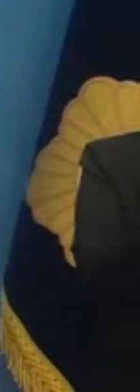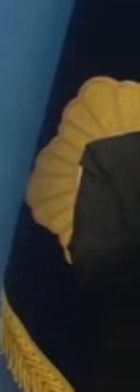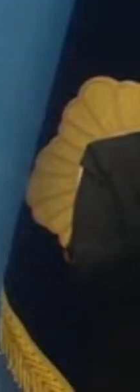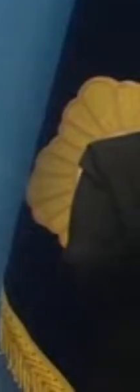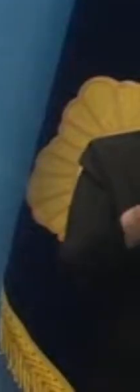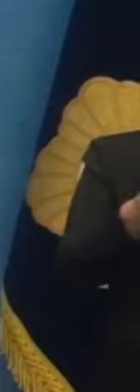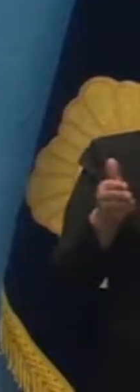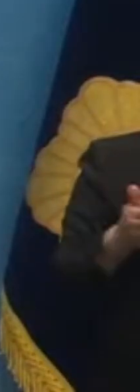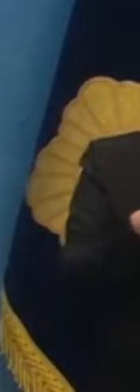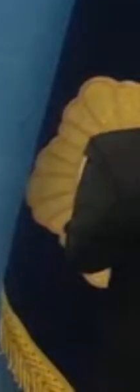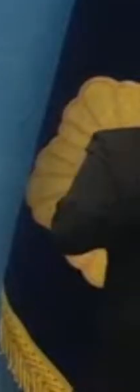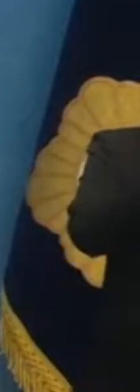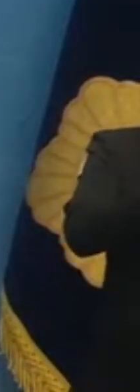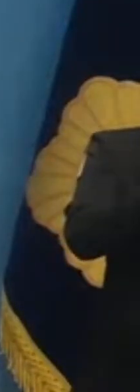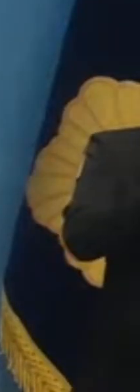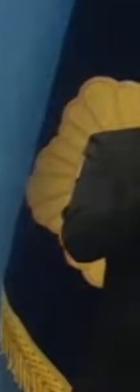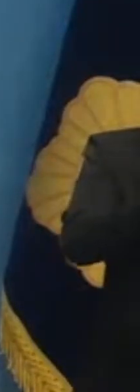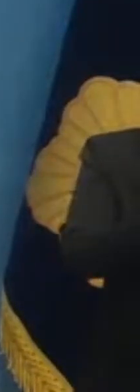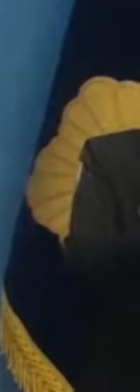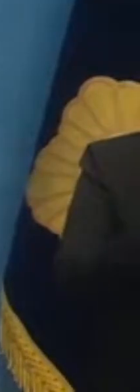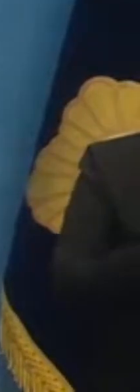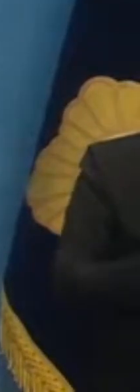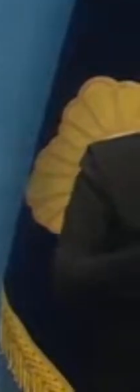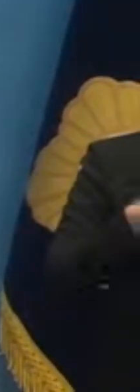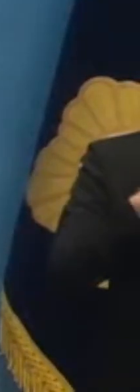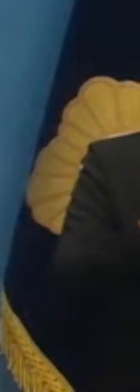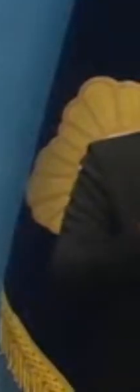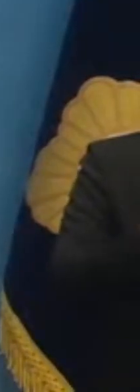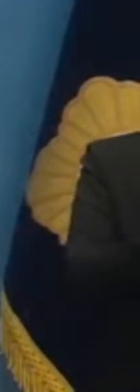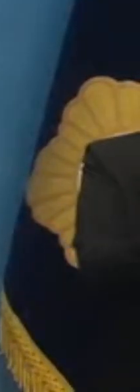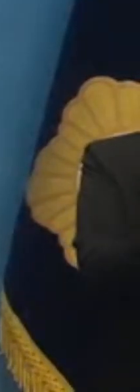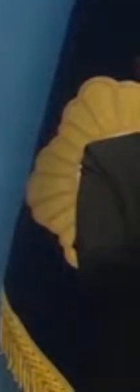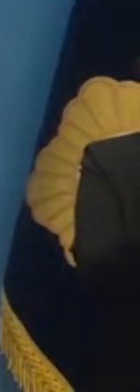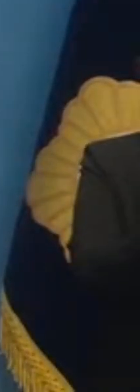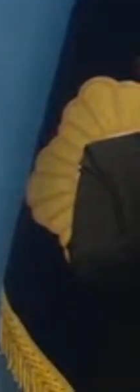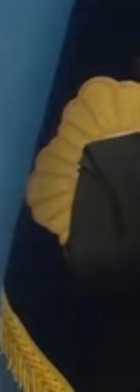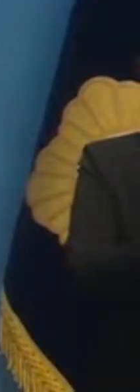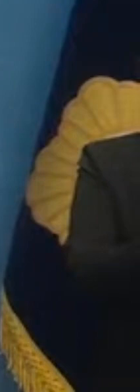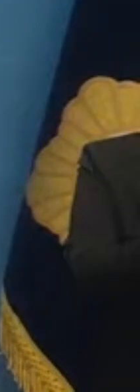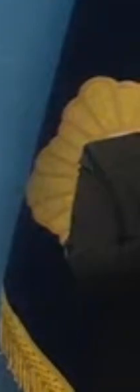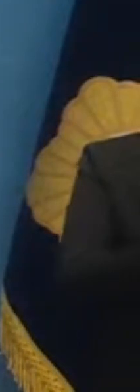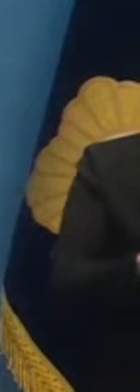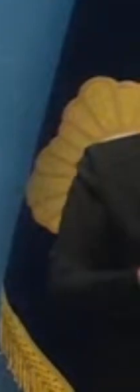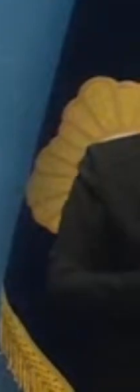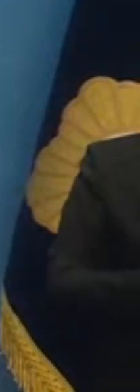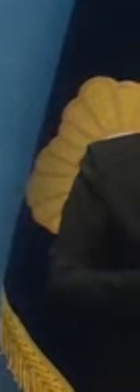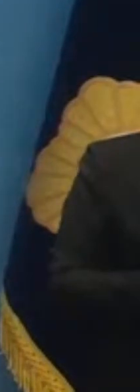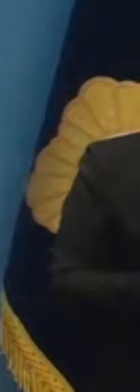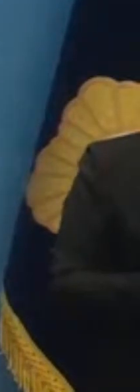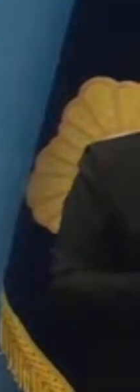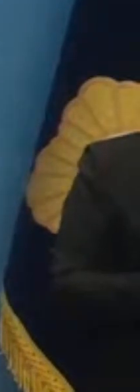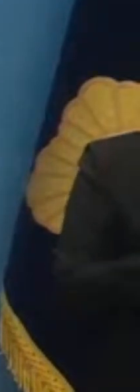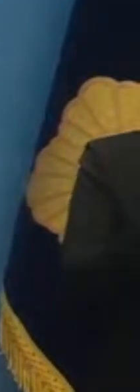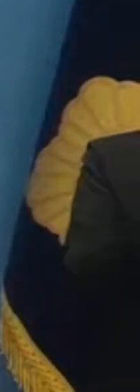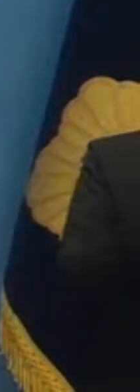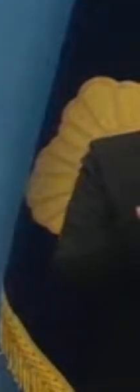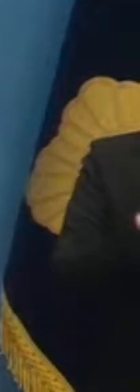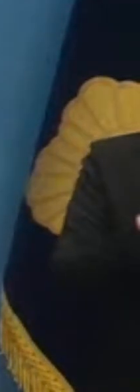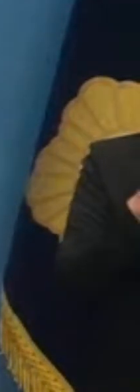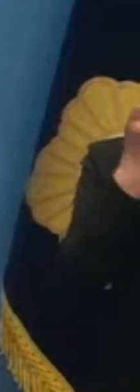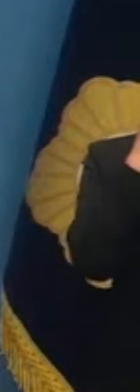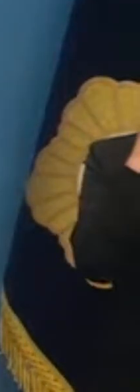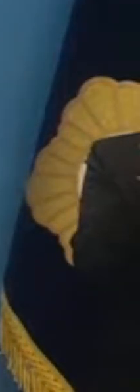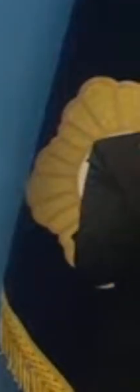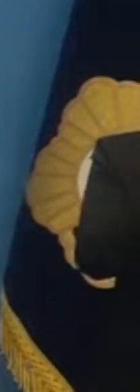보도에 대해 법적 조치를 포함하여 강력하게 것을 밝힙니다. 뉴데일리, 더퍼블릭, 불균형 왜곡 보도 등에 대한